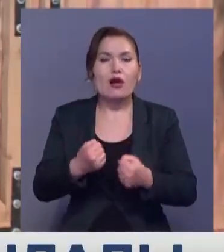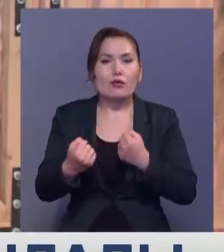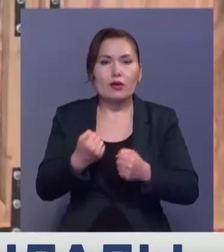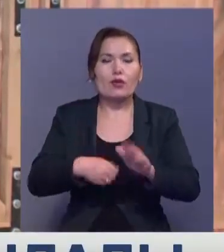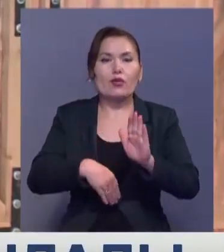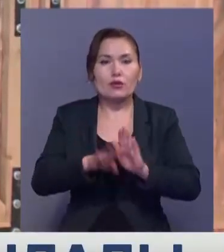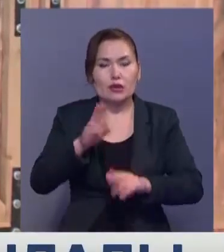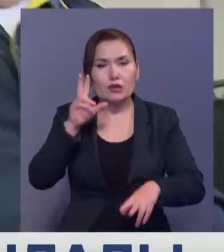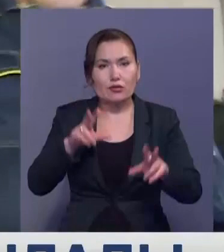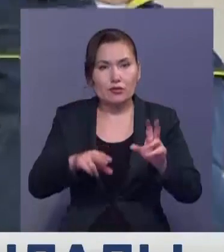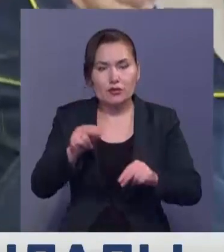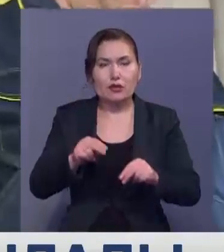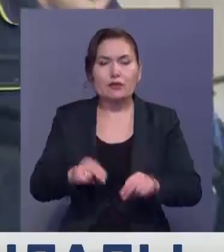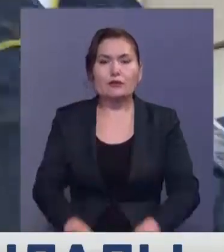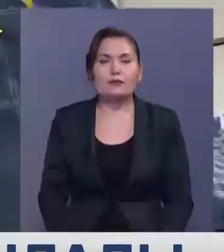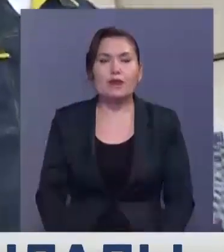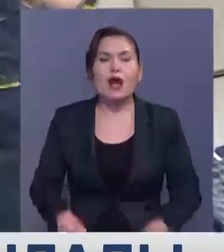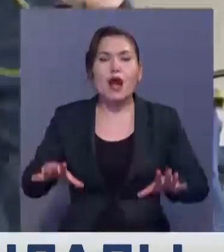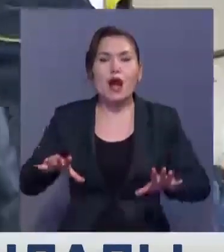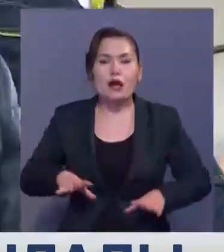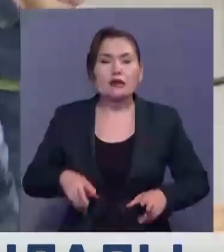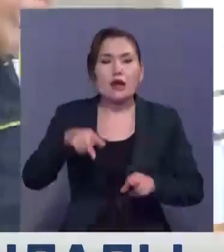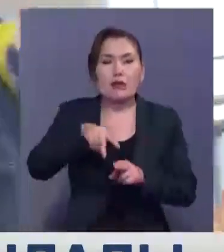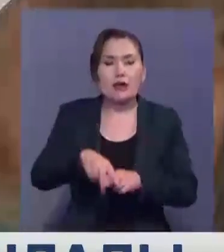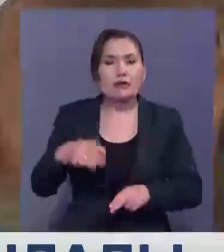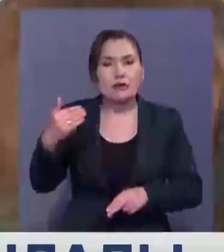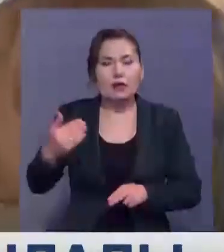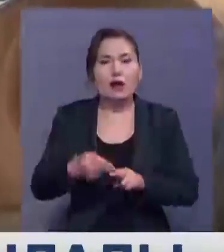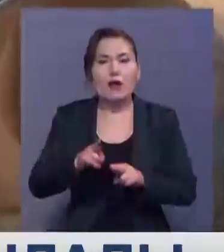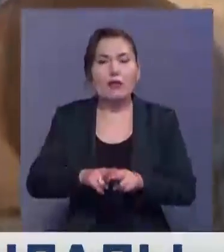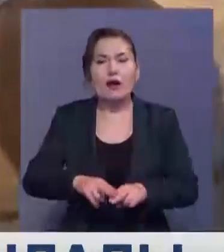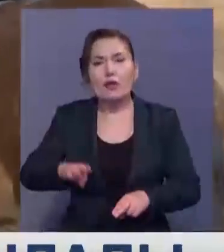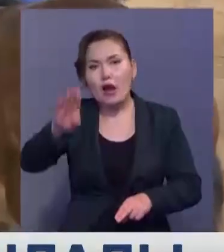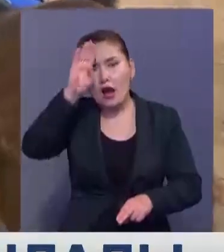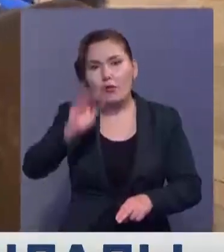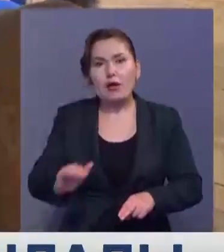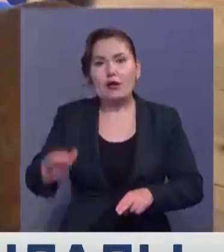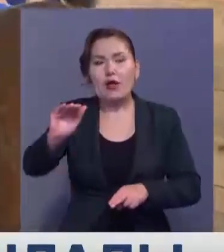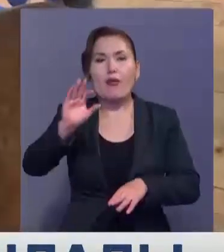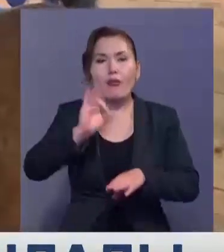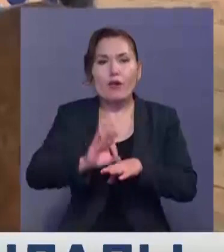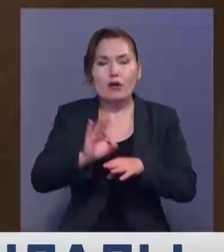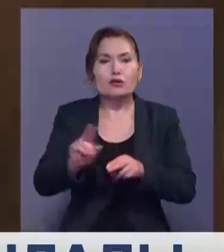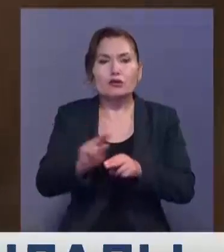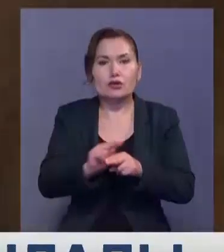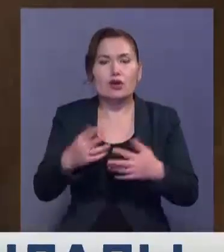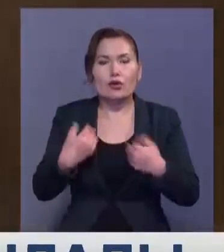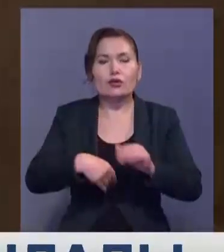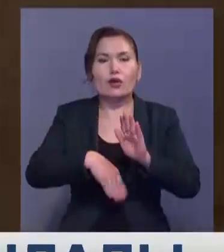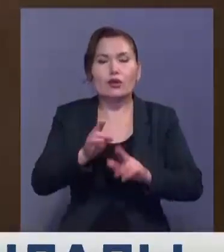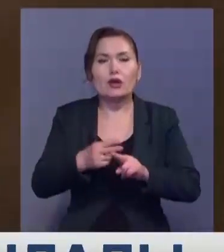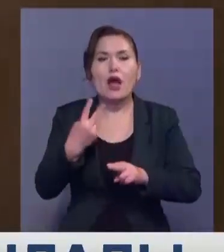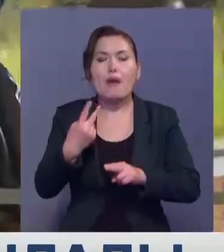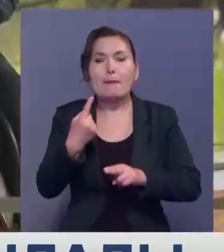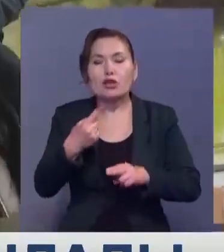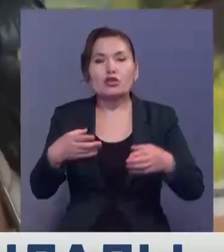үміттенеміз. Иә, жақсы болады деп. Ал атқа мінудің арқасында Илья Рябиков бала күнінен жармасқан ауыр дерттен айығып келеді. Бірінші топ мүгедегі қатарына